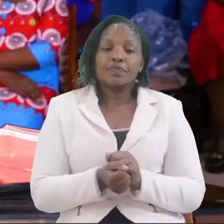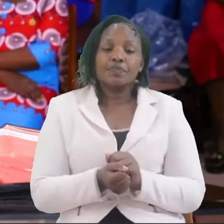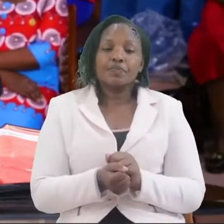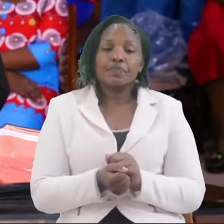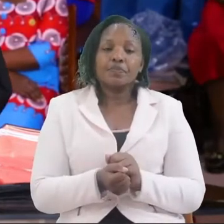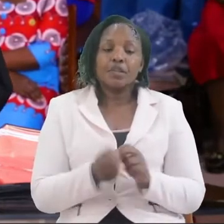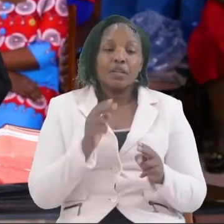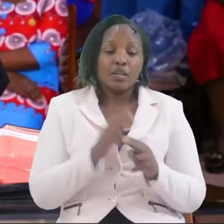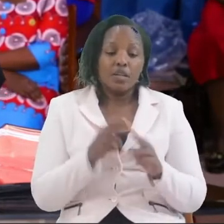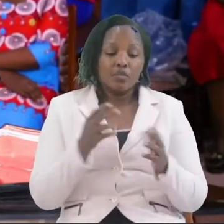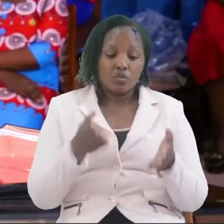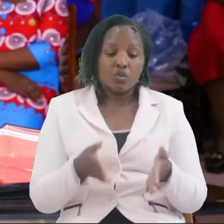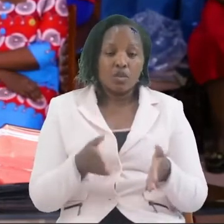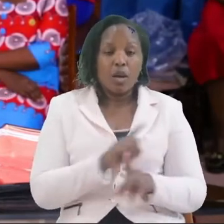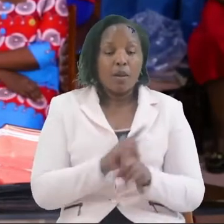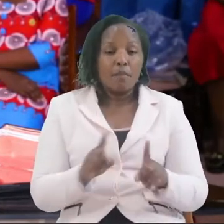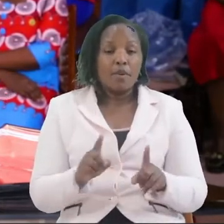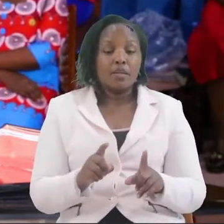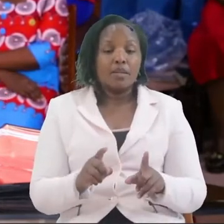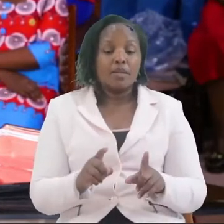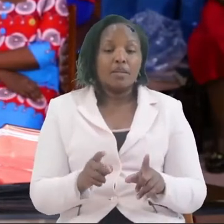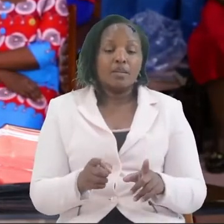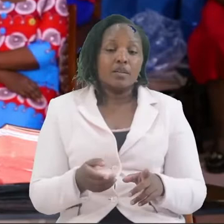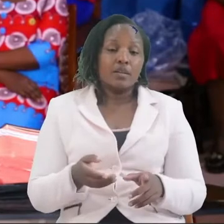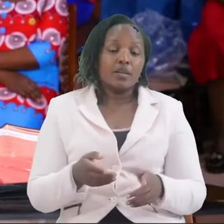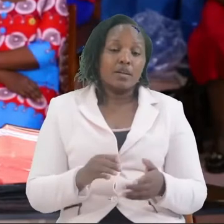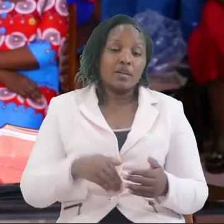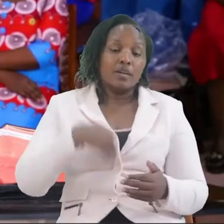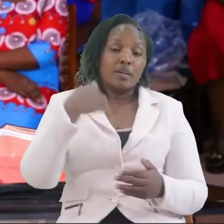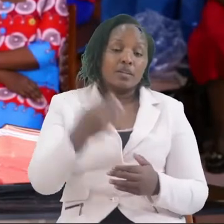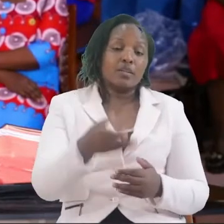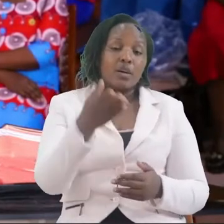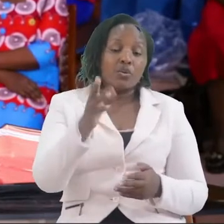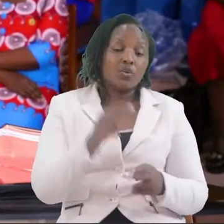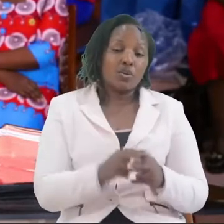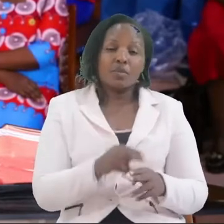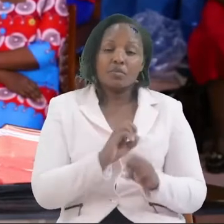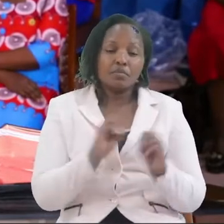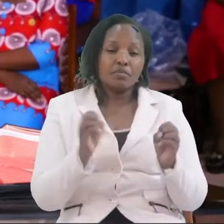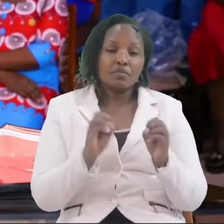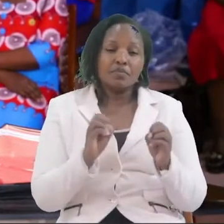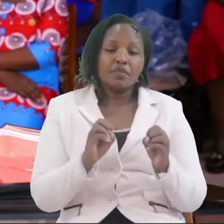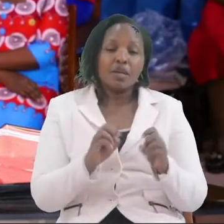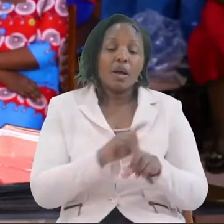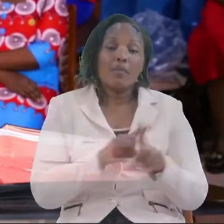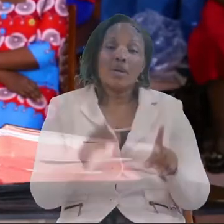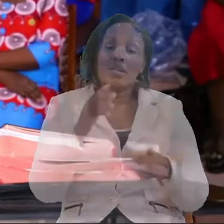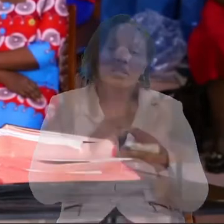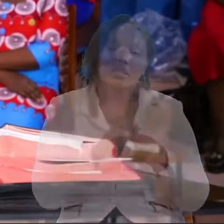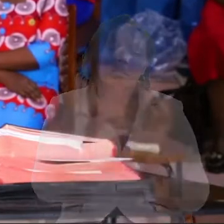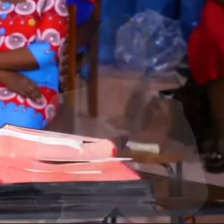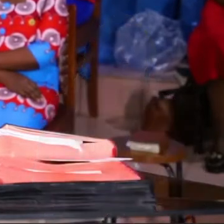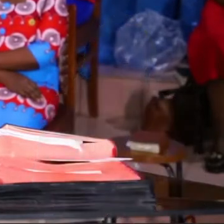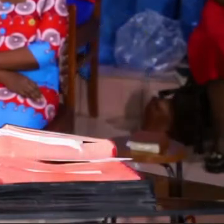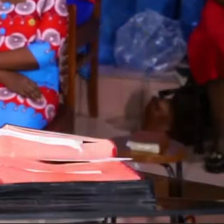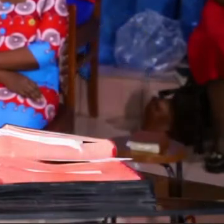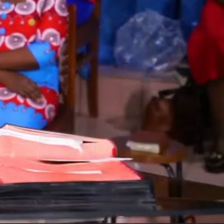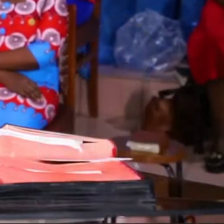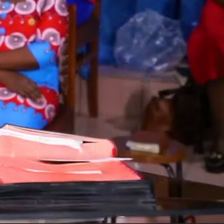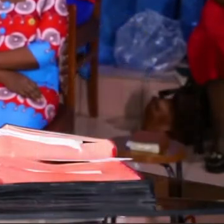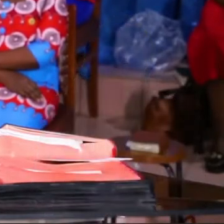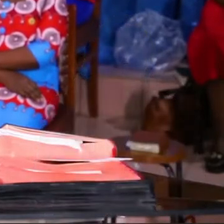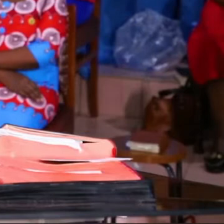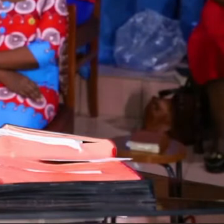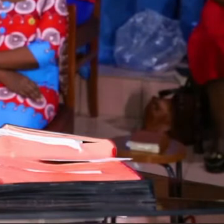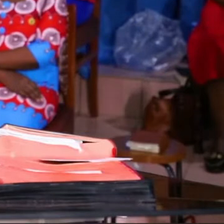unaitwa sasa, lakini kuna wakati utaitwa former. Lakini jina yako likiandikwa binguni, hautaitwa former member of